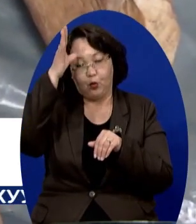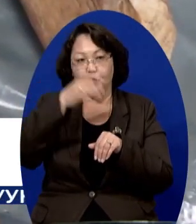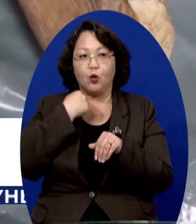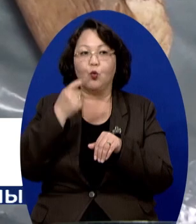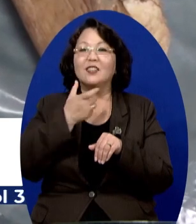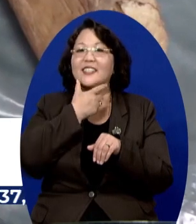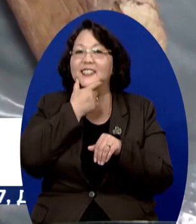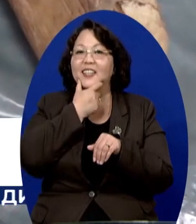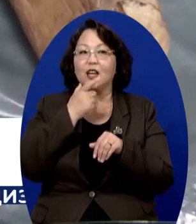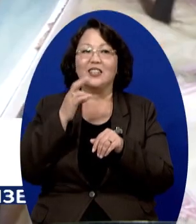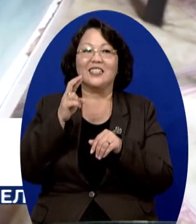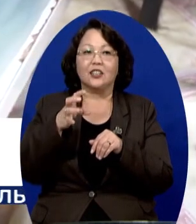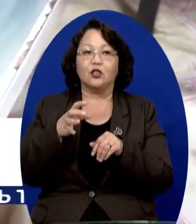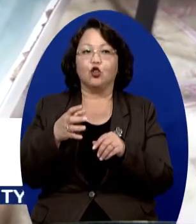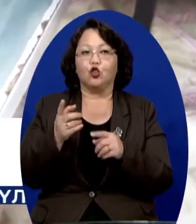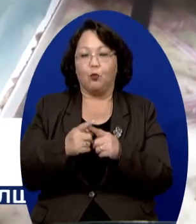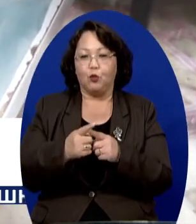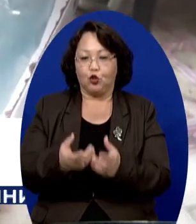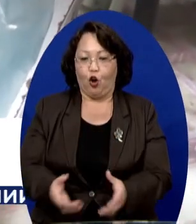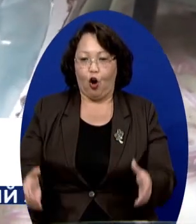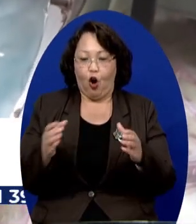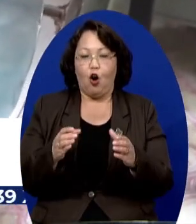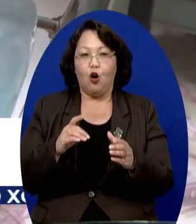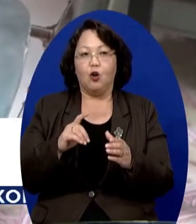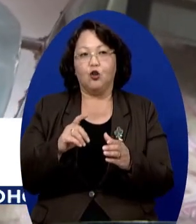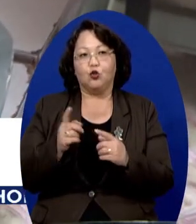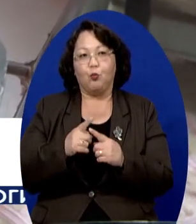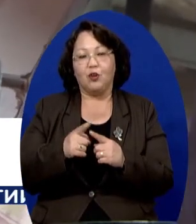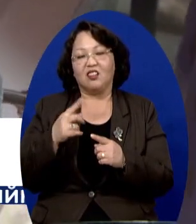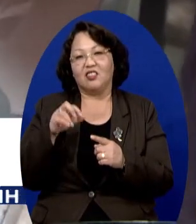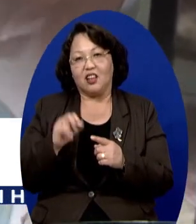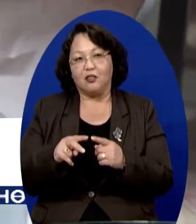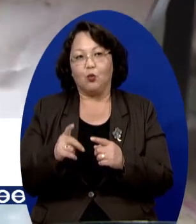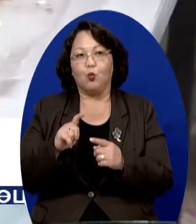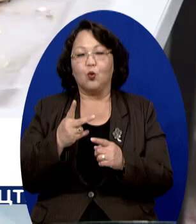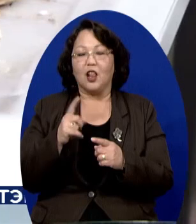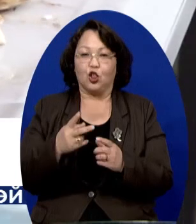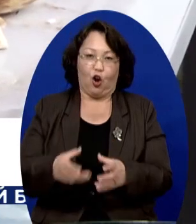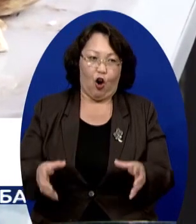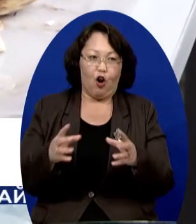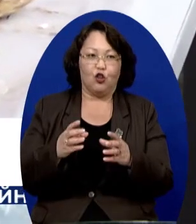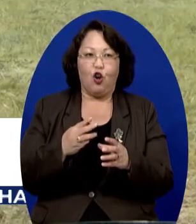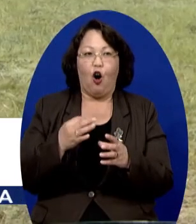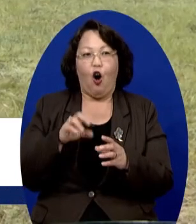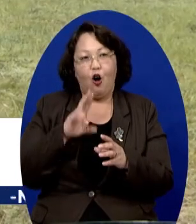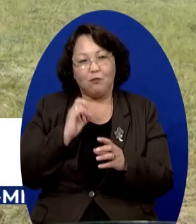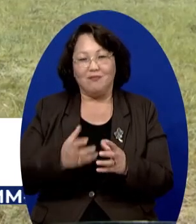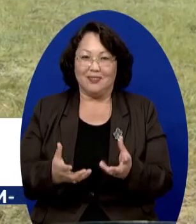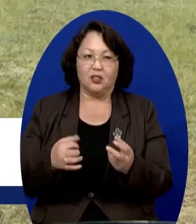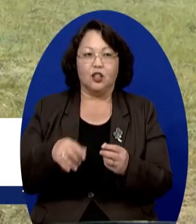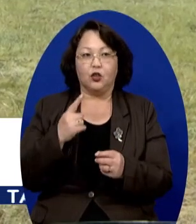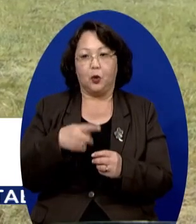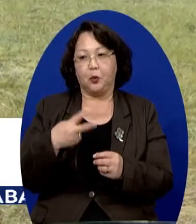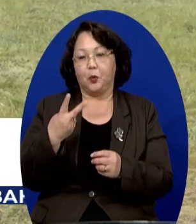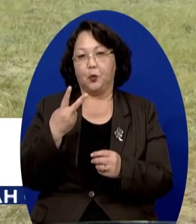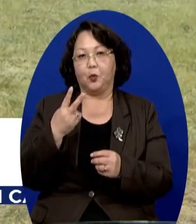ирүү, төмөргөдлөл, хүрэл тогооны хэлтэрхий илрээд байна. Судалгааны багт Улаанбаатар их сургуулийн түүх археологийн ангийн 1-2 дугаар курсын оюутнууд багтаж